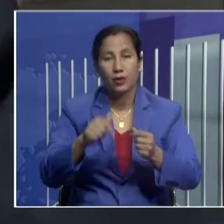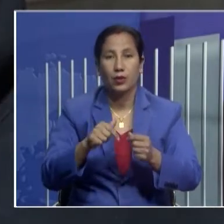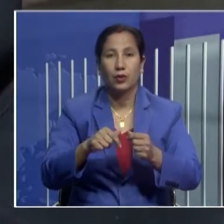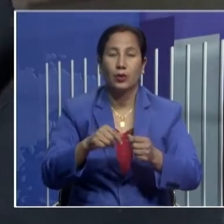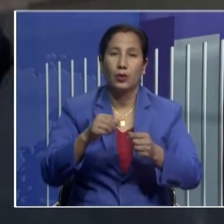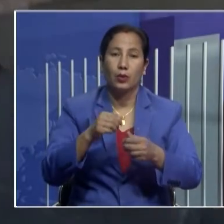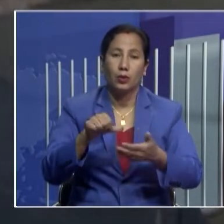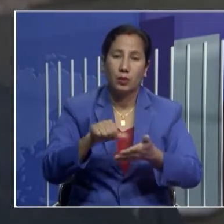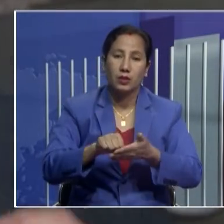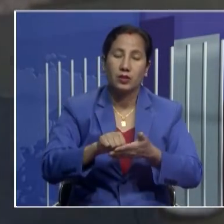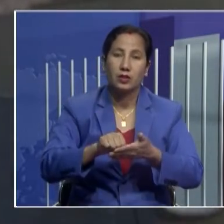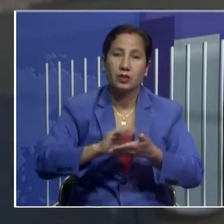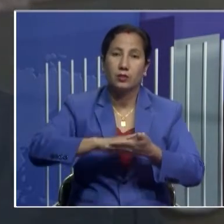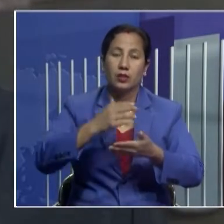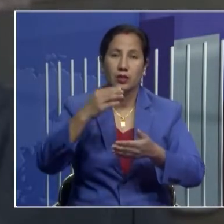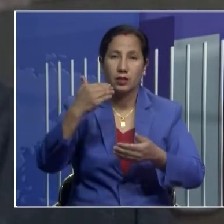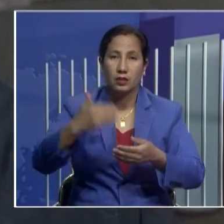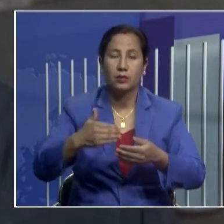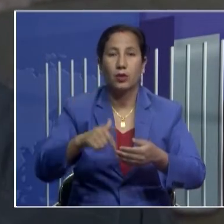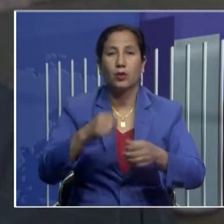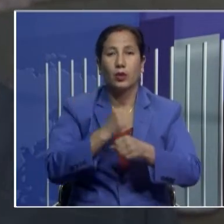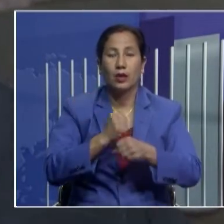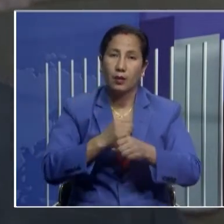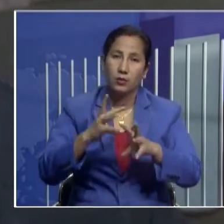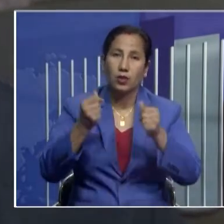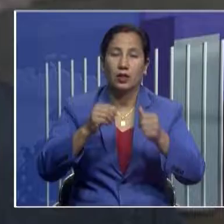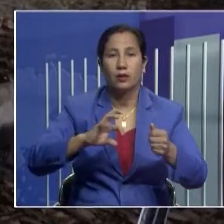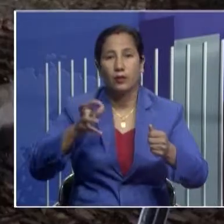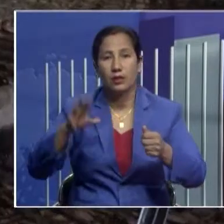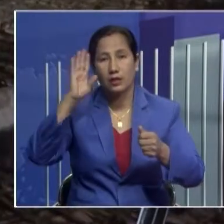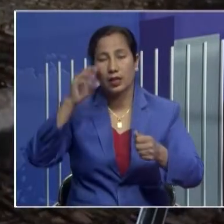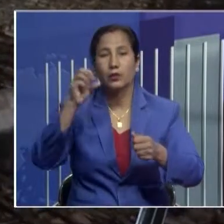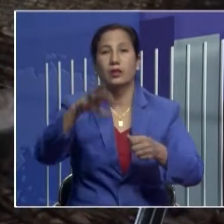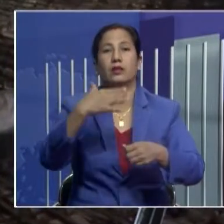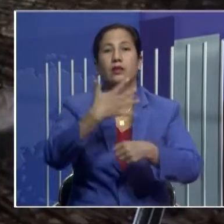यो काम सकेर प्रदेश सरकारलाई चाहिँ यो सभा हल दिने हाम्रो लक्ष्य छ।